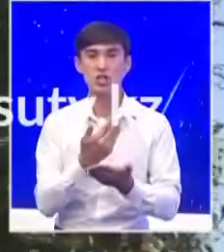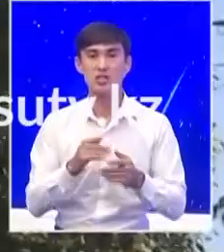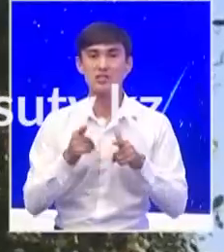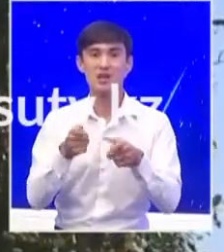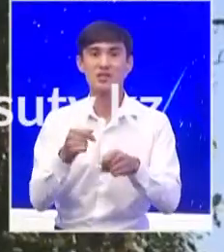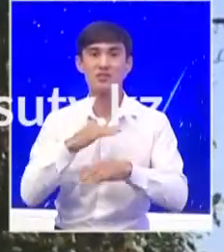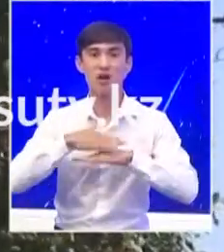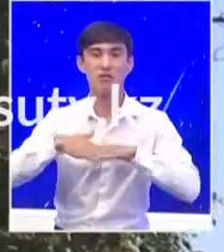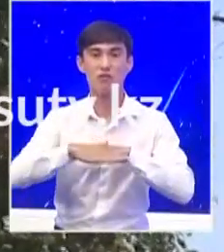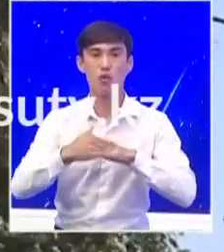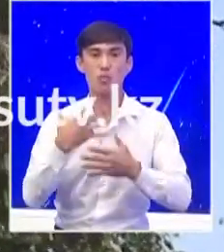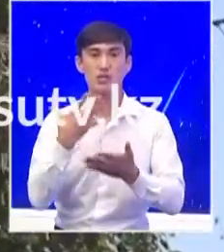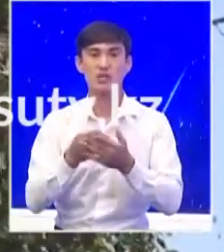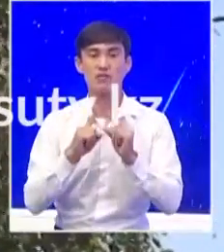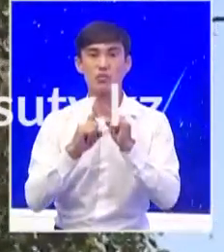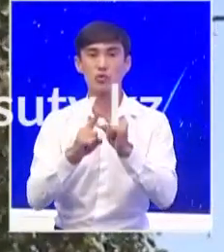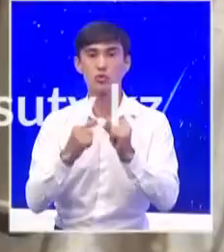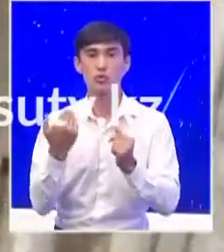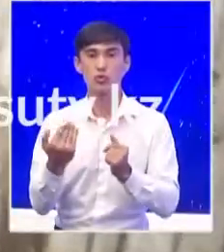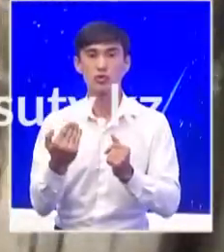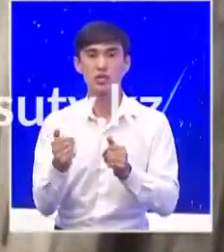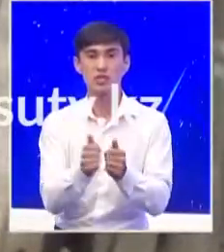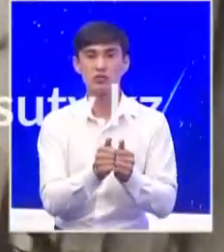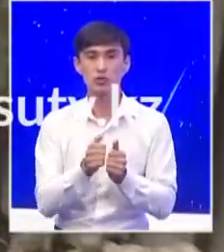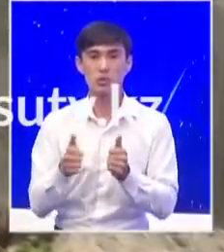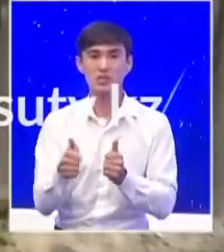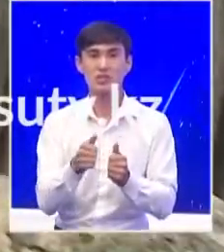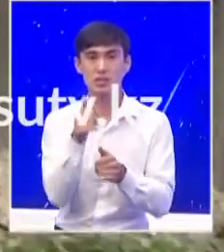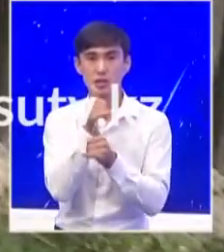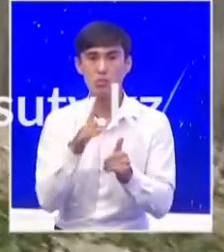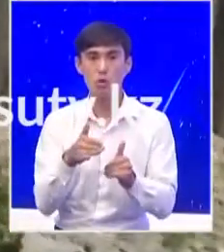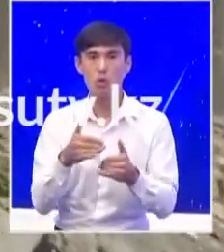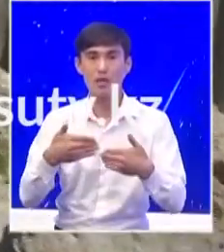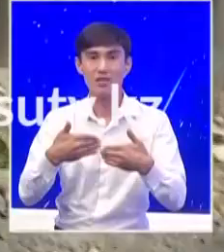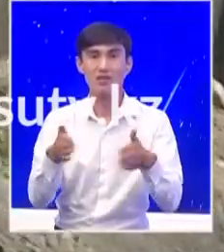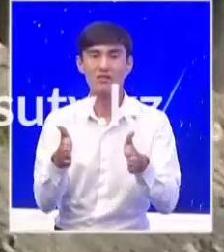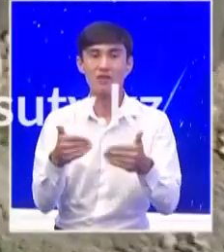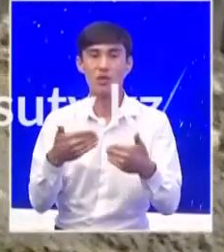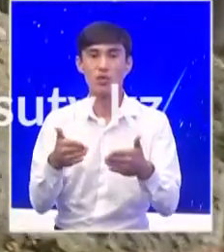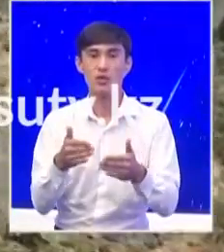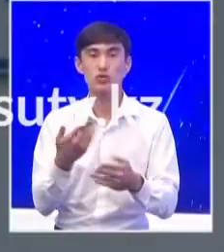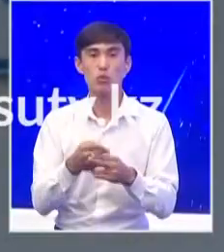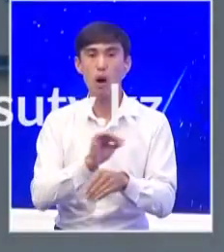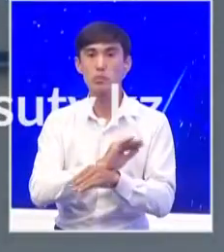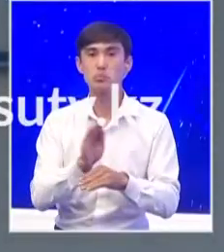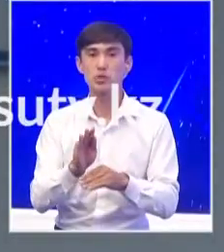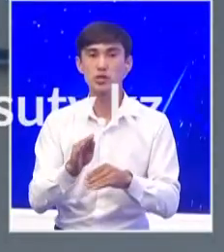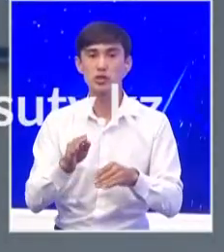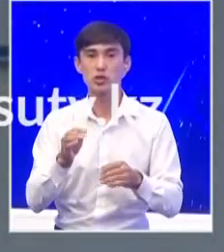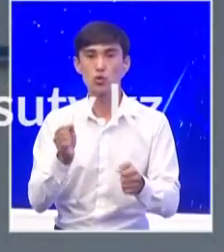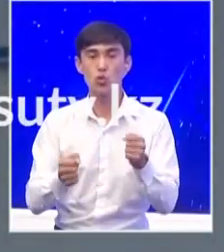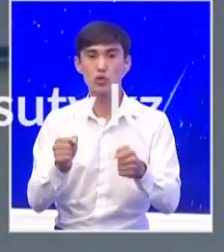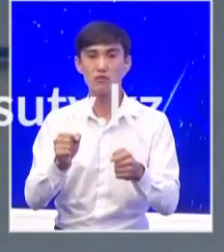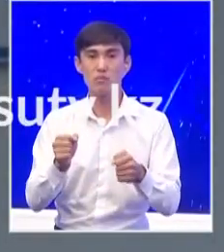По словам людей, живущих в непосредственном соседстве, они попросту не могут открыть ворота, чтобы обеспечить проезд грузовым